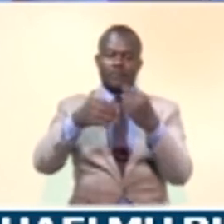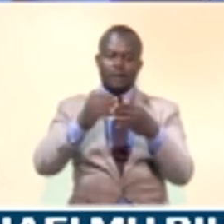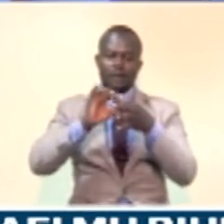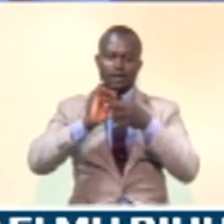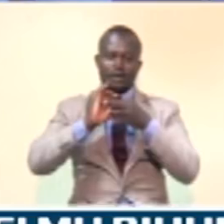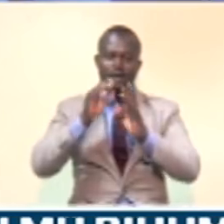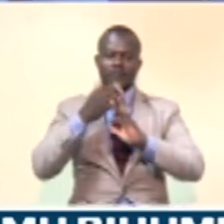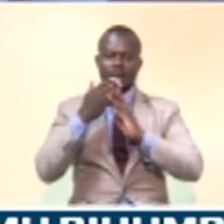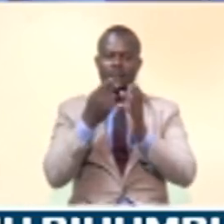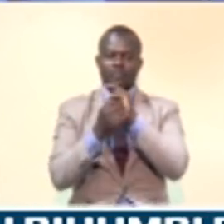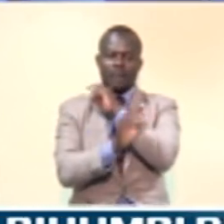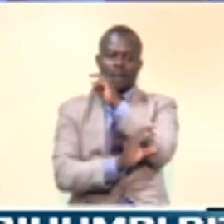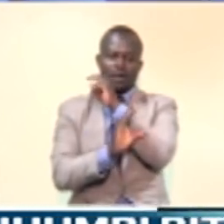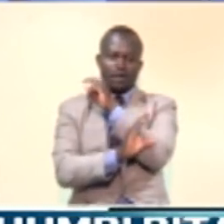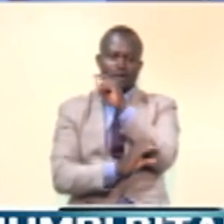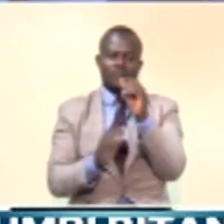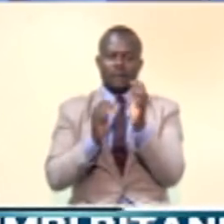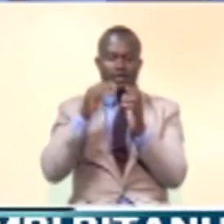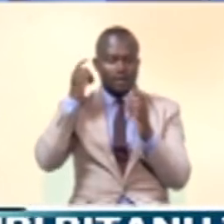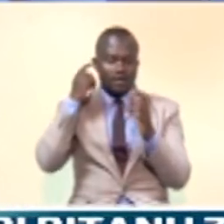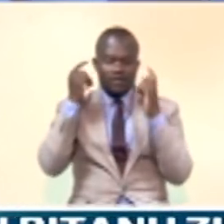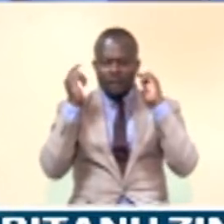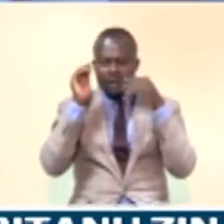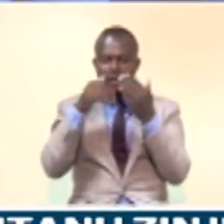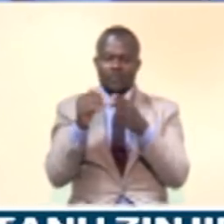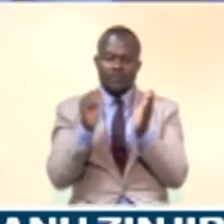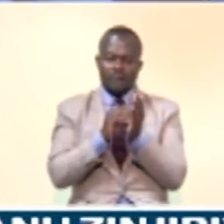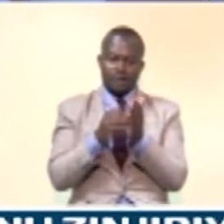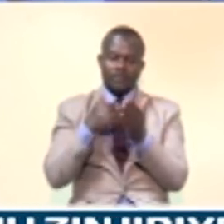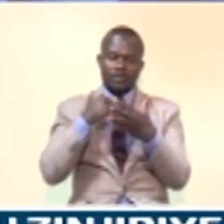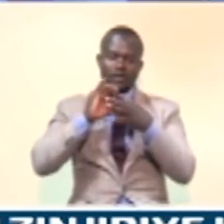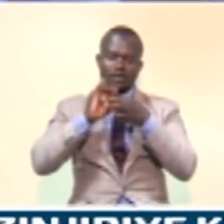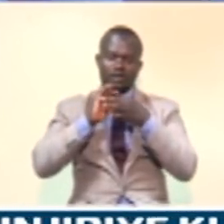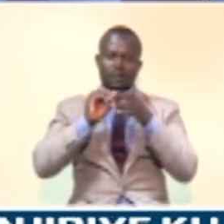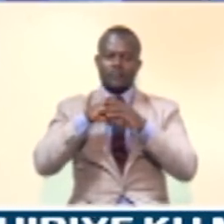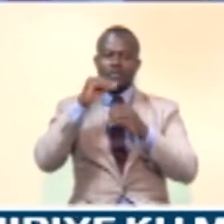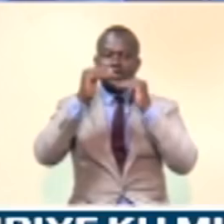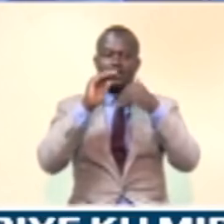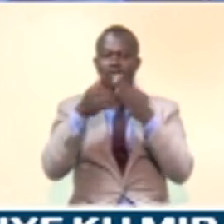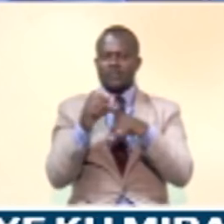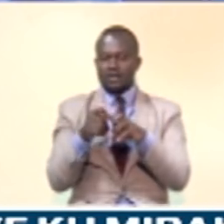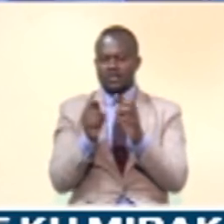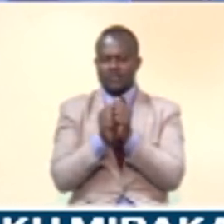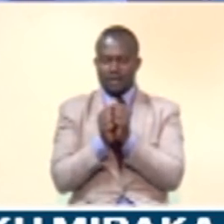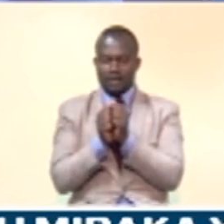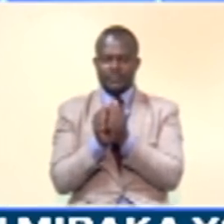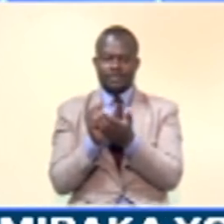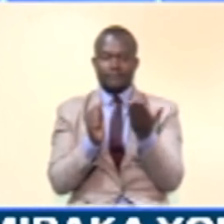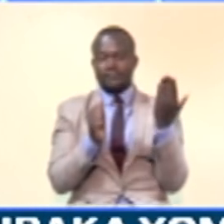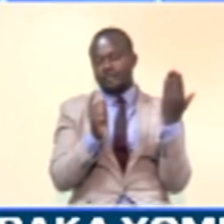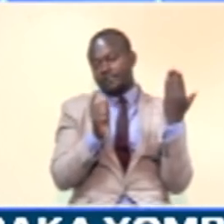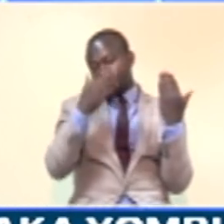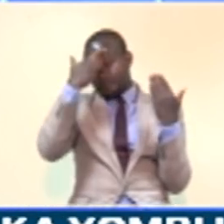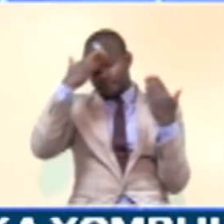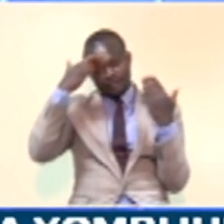ry'umubano hagati y'ibihugu byombi, tunumva kandi no kongera kugira ubufatanye mu nzego zitandukanye. Mu nzego zitandukanye, na muri